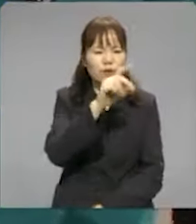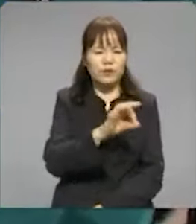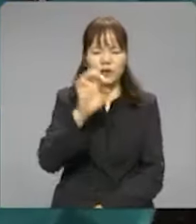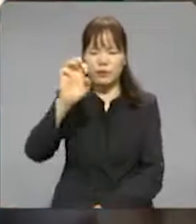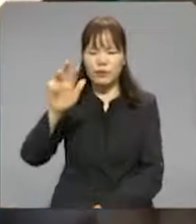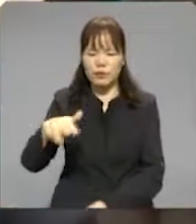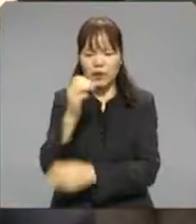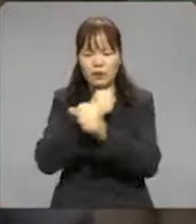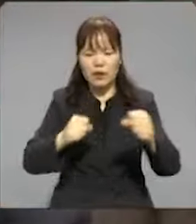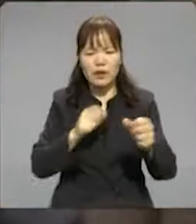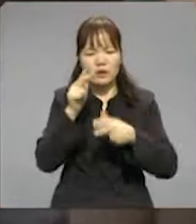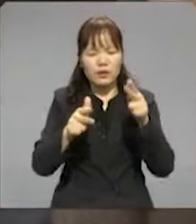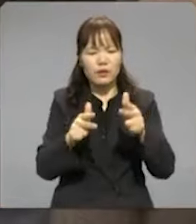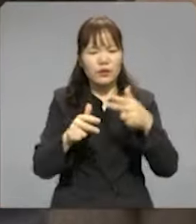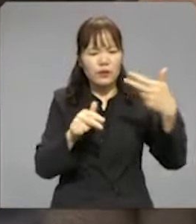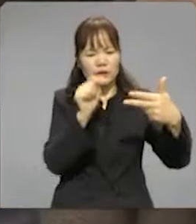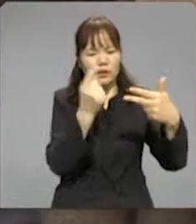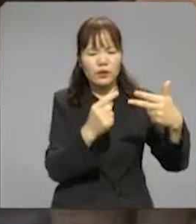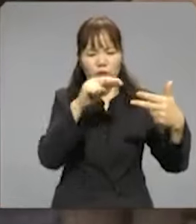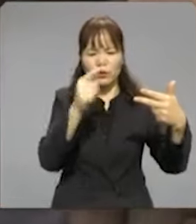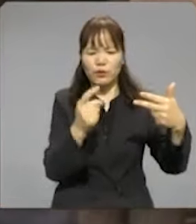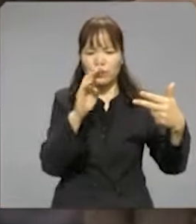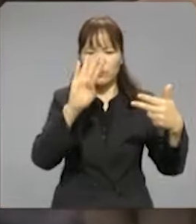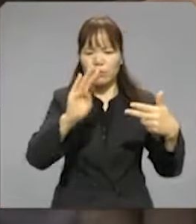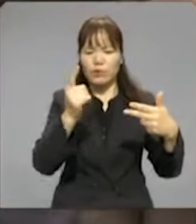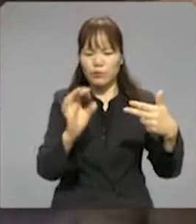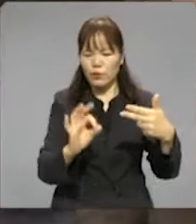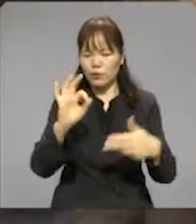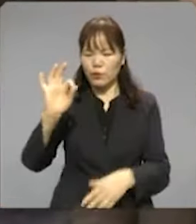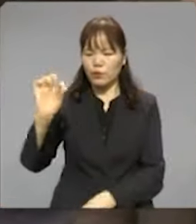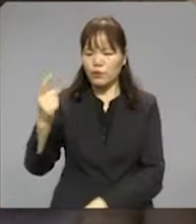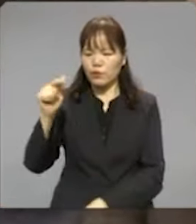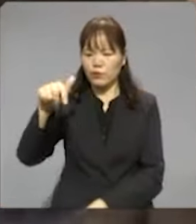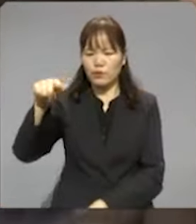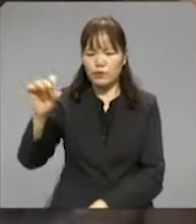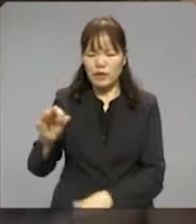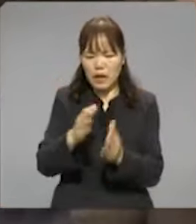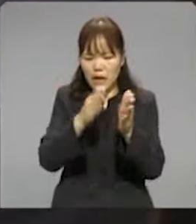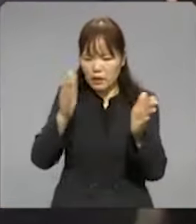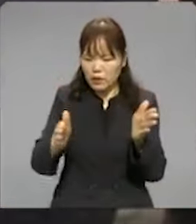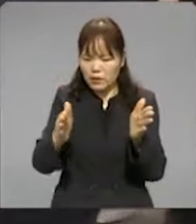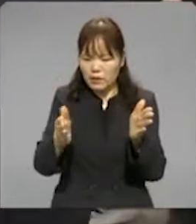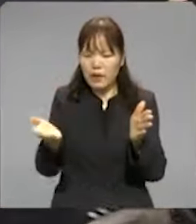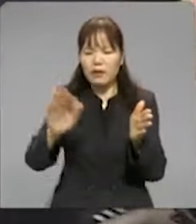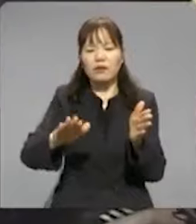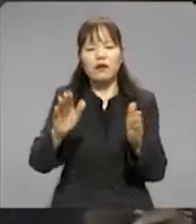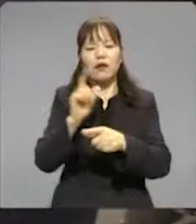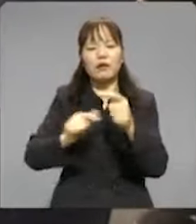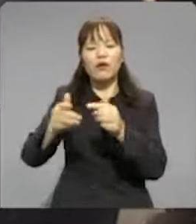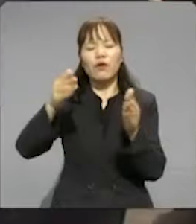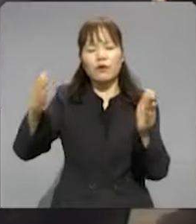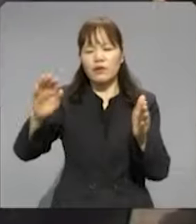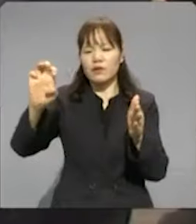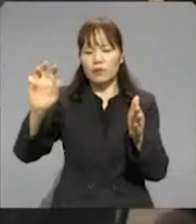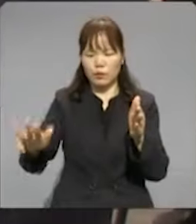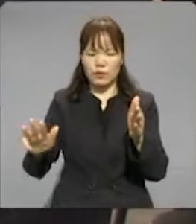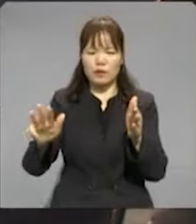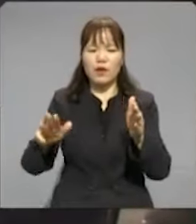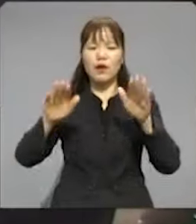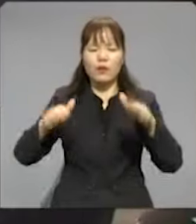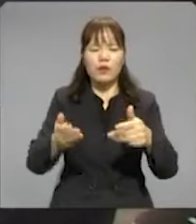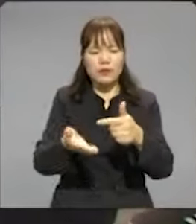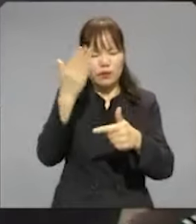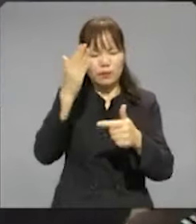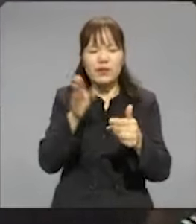광역철도 사업은 7호선 도봉산에서 옥정 연장 사업을 포천까지 연장하는 내용으로 올해 상반기 실시 설계를